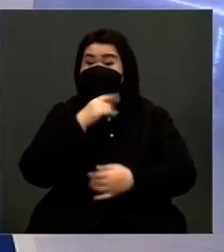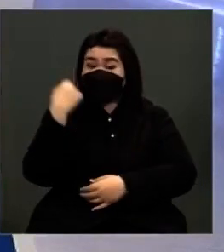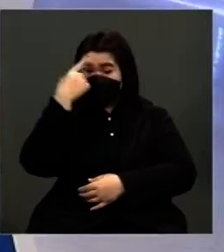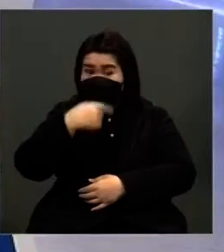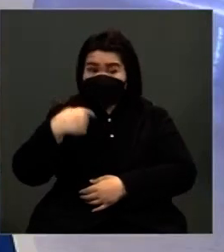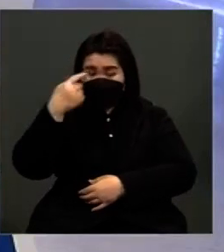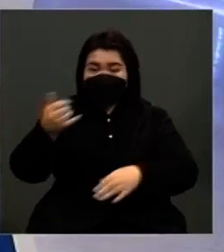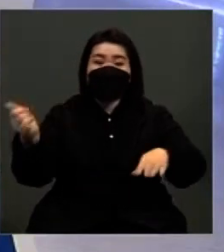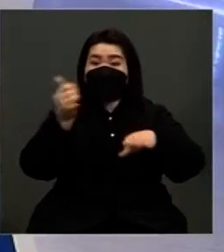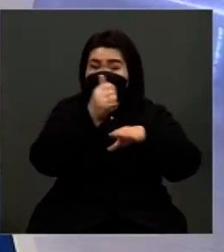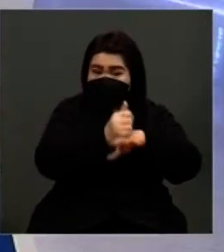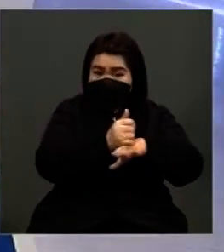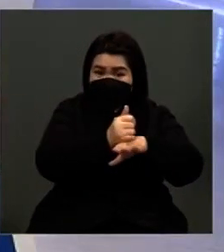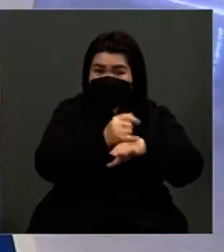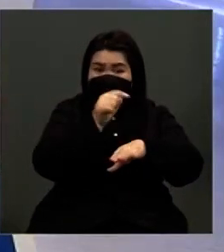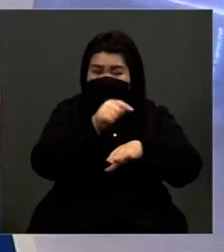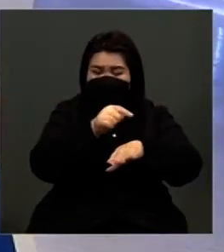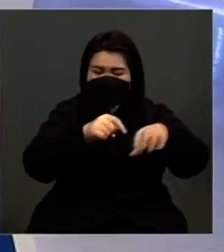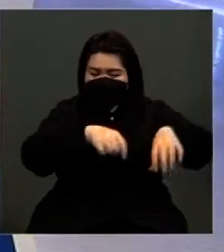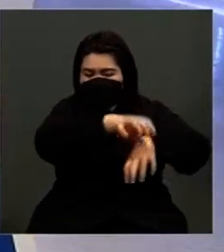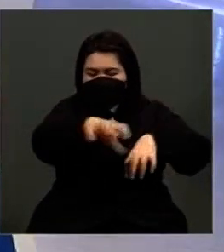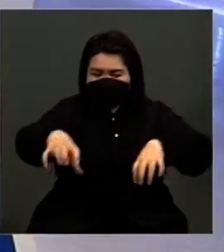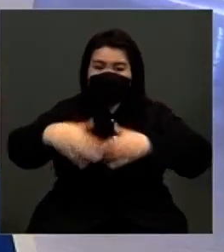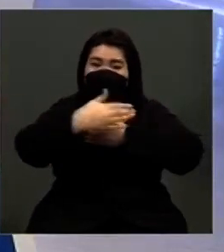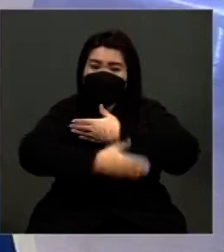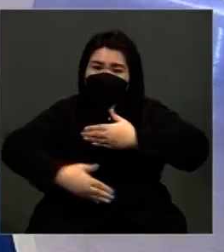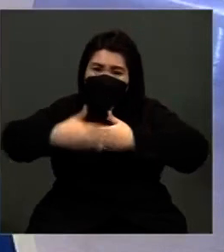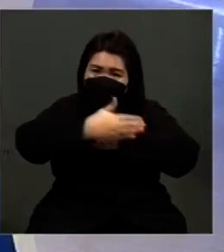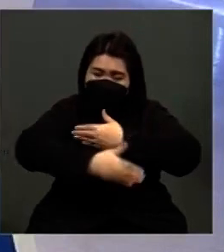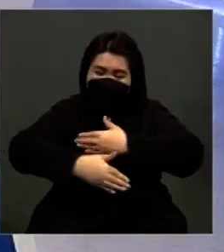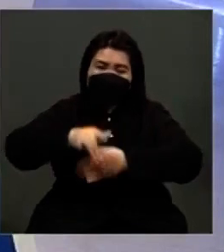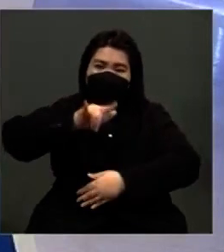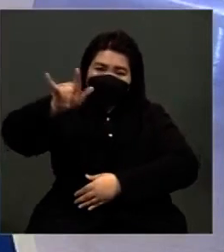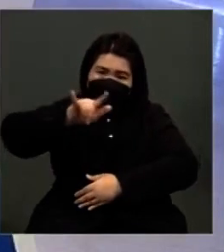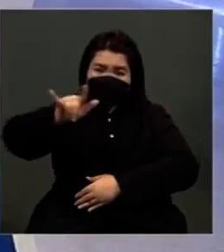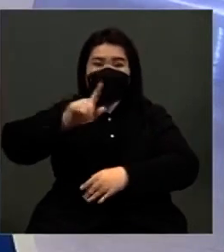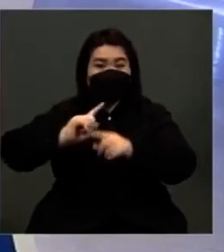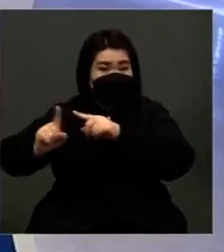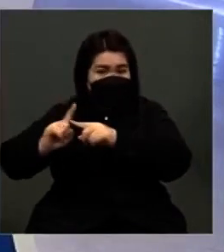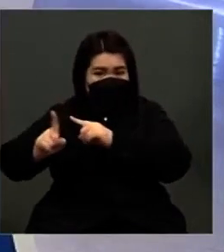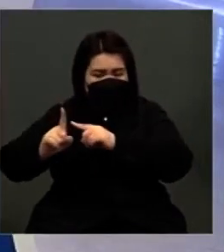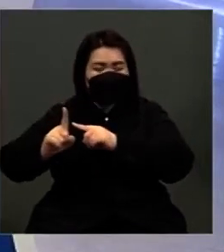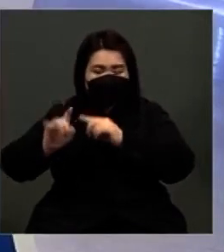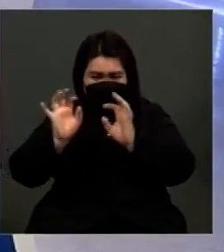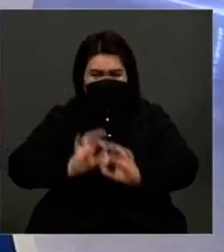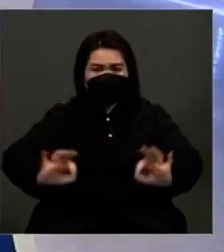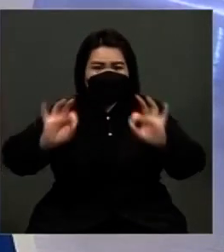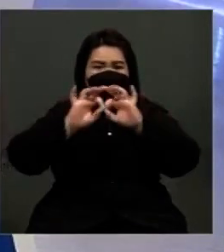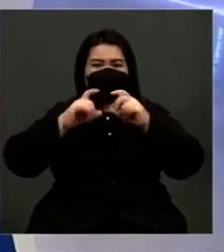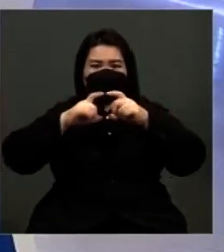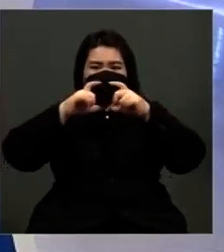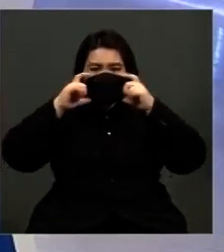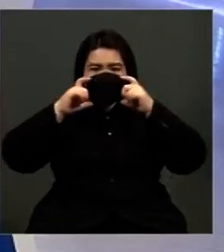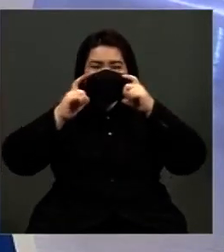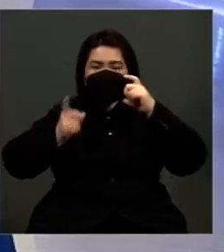นที่จะใช้บริการสถานีขนส่งต่างๆรถไฟบขส.หรือว่าเครื่องบินเนี่ยนะคะต้องสวมใส่หน้ากากอนามัยห้าม